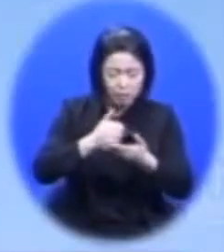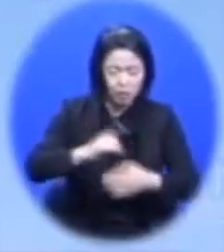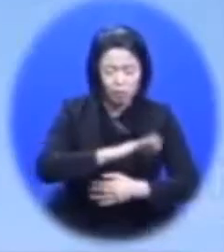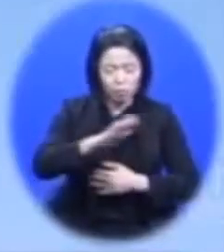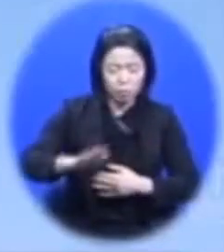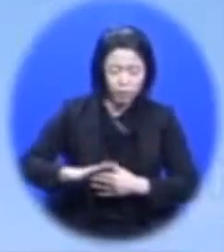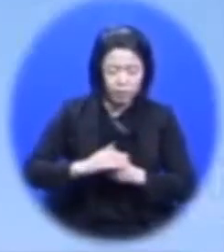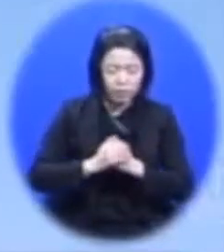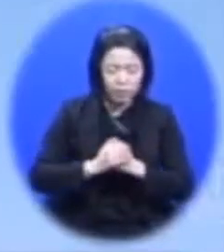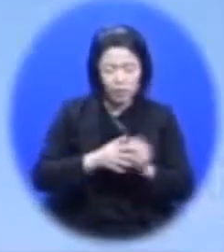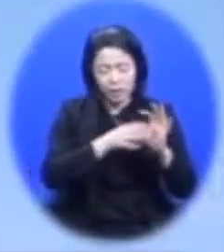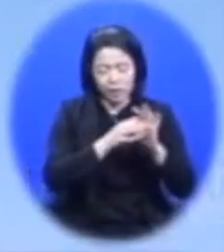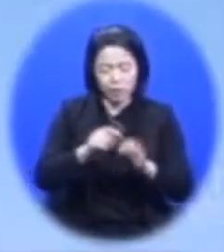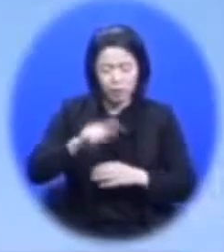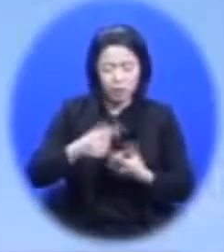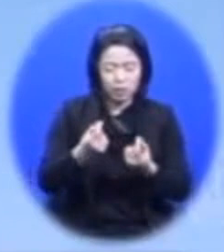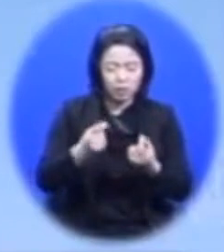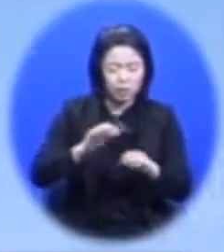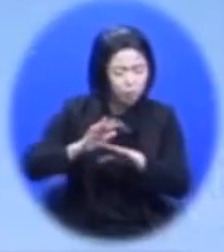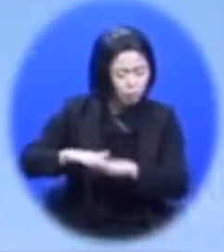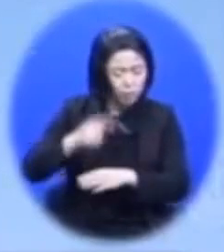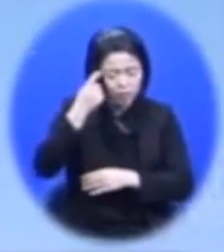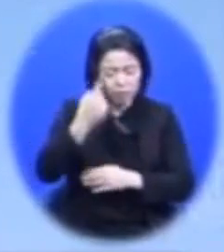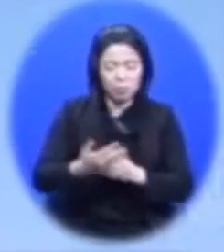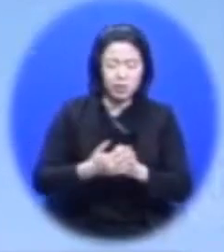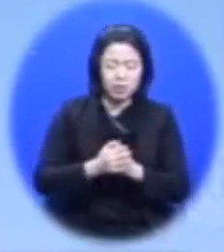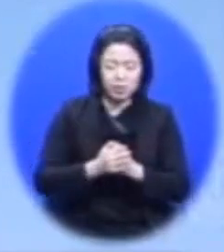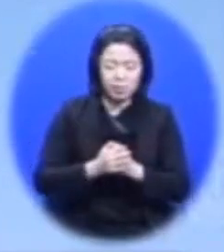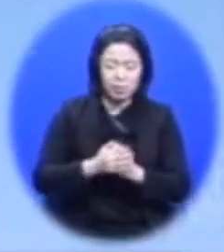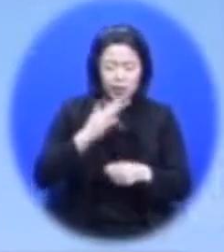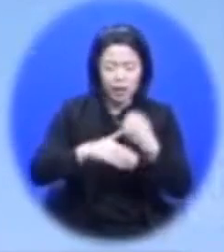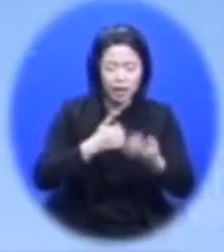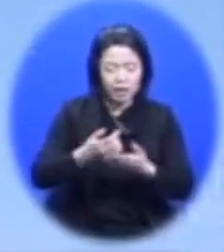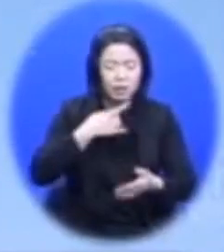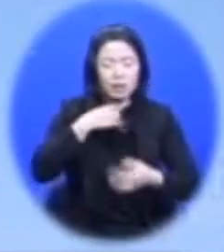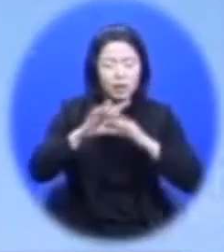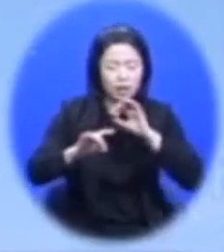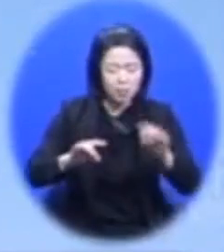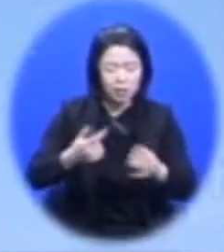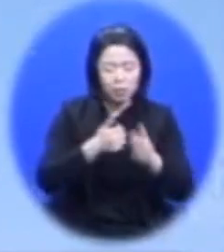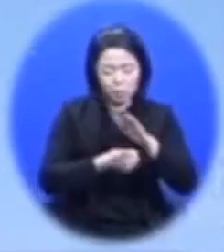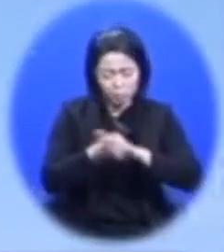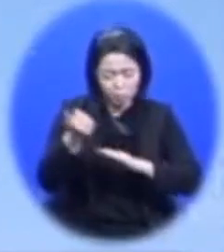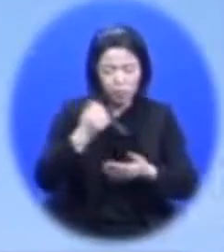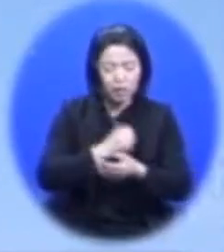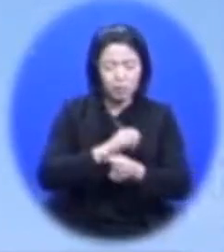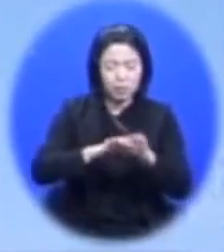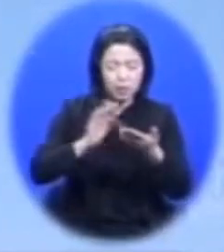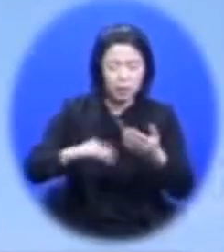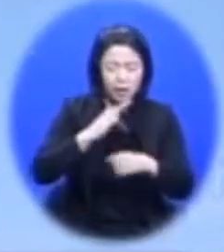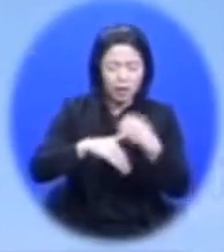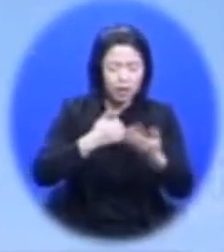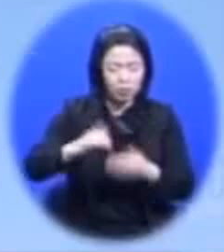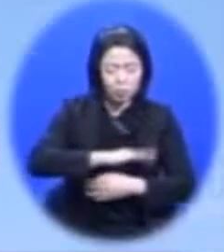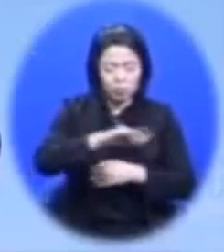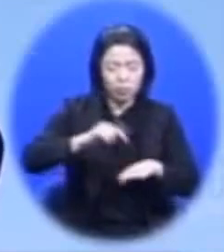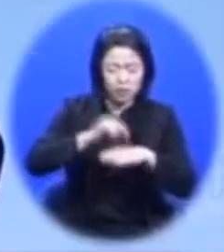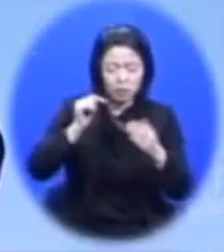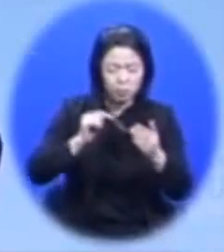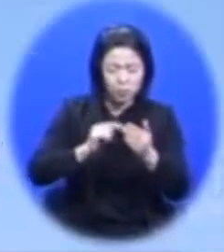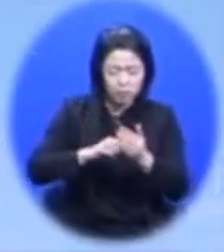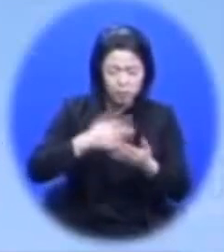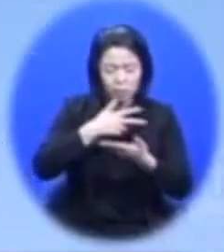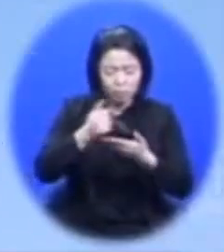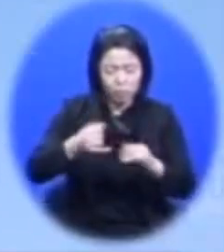우리를 계속 이렇게 두시겠습니까? 하나님 갈망하고 소원합니다. 하나님, 우리의 심령에 주의